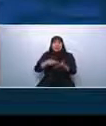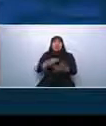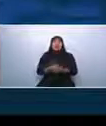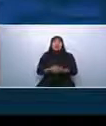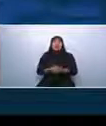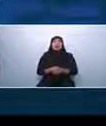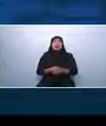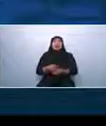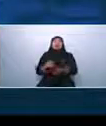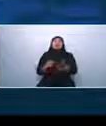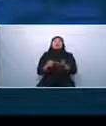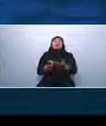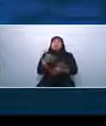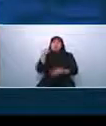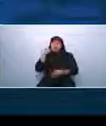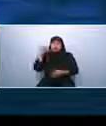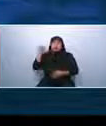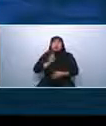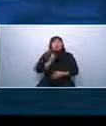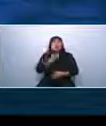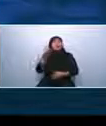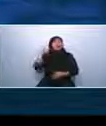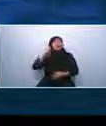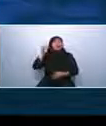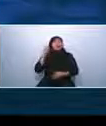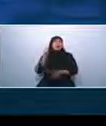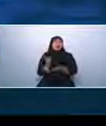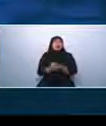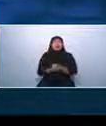itu agar kita senantiasa menjadi